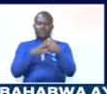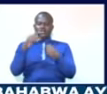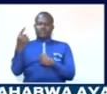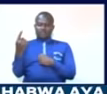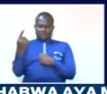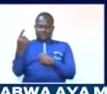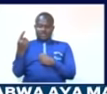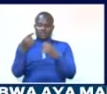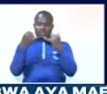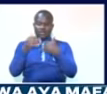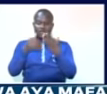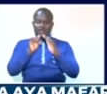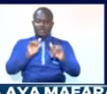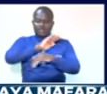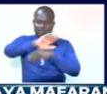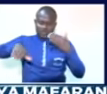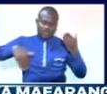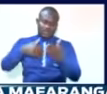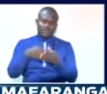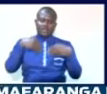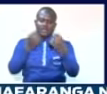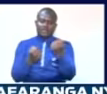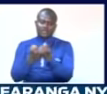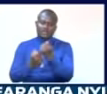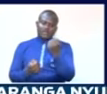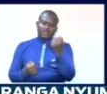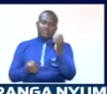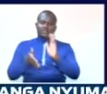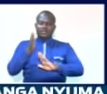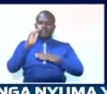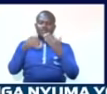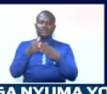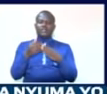27,691 kuri ubu basigaye bose bahabwa inkunga y'ingoboka babarirwa mu ngo